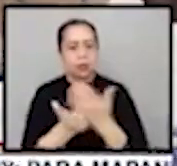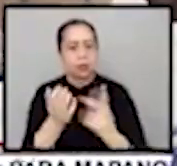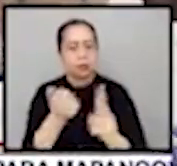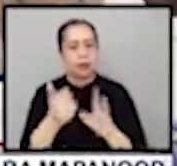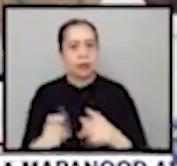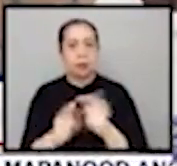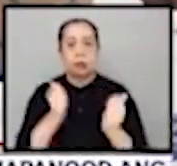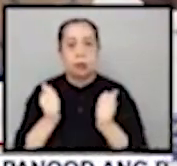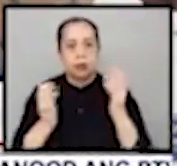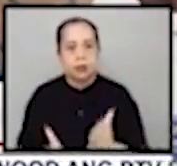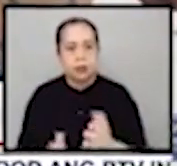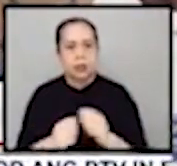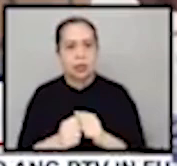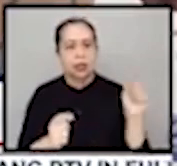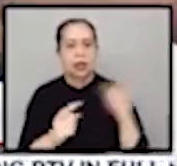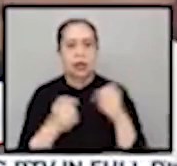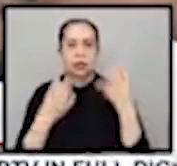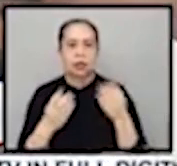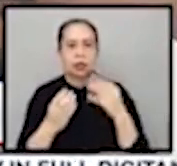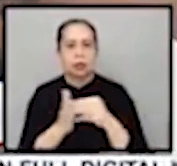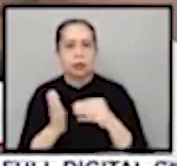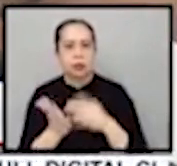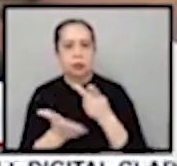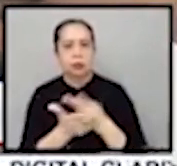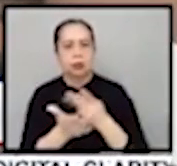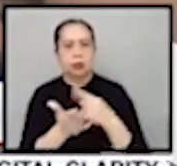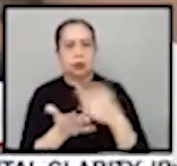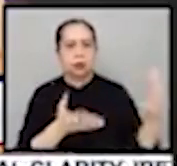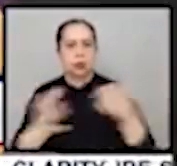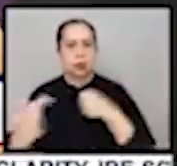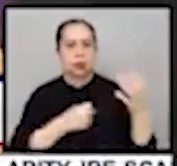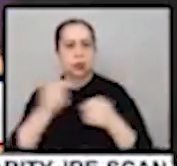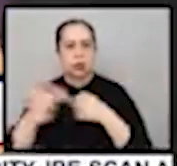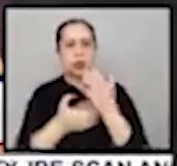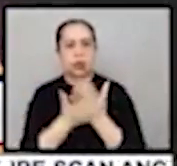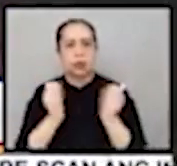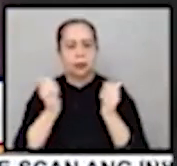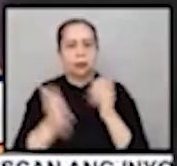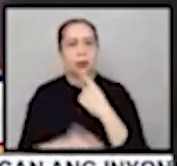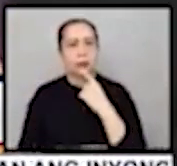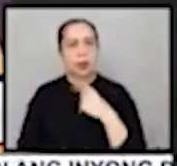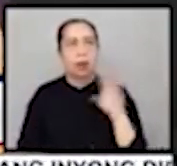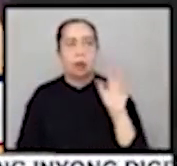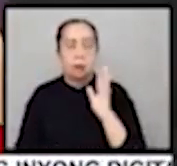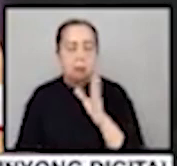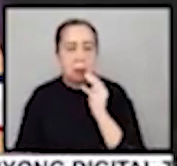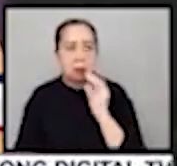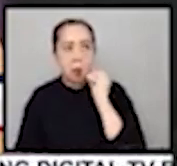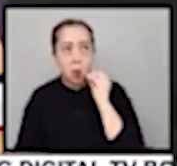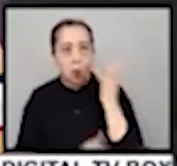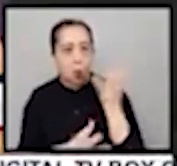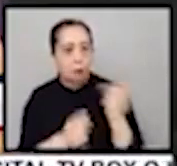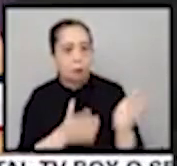artista at hanggang 10 milyong piso pa ng pera ang nakuha sa ilan sa kanila. Sabi niya, mama, anong balak mo